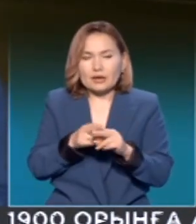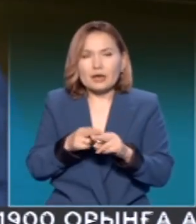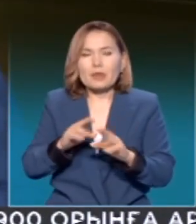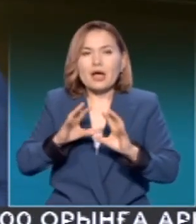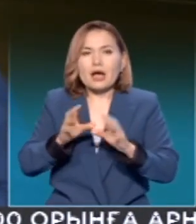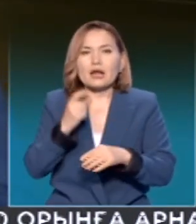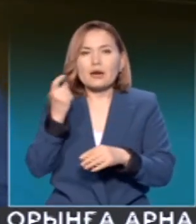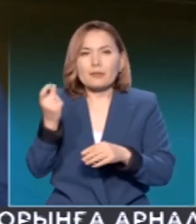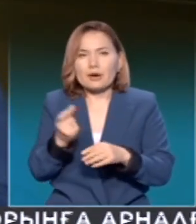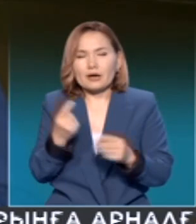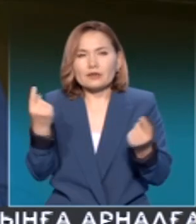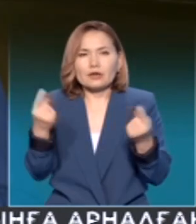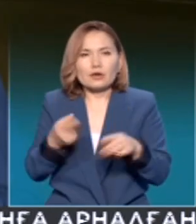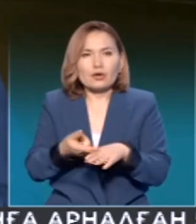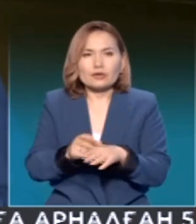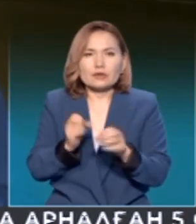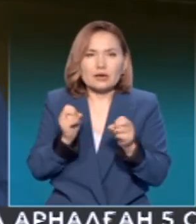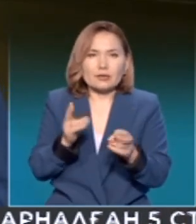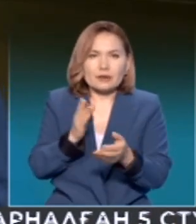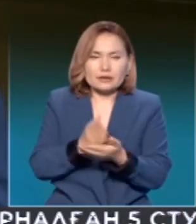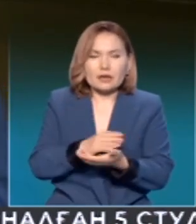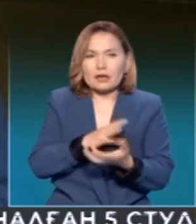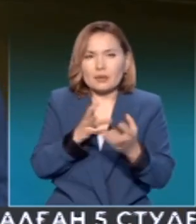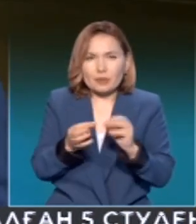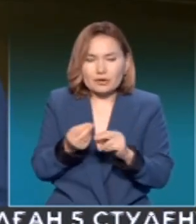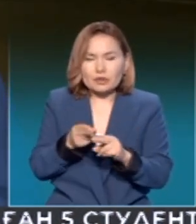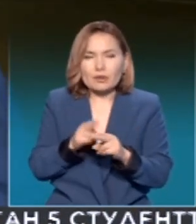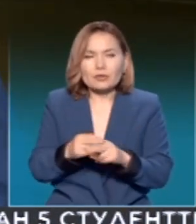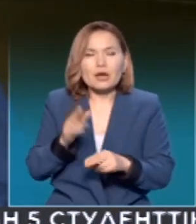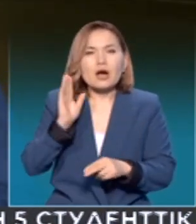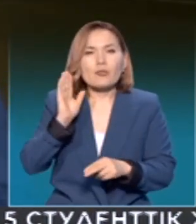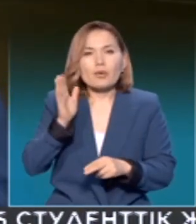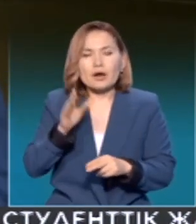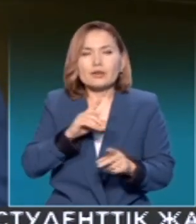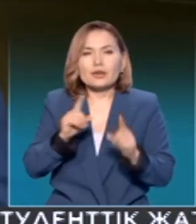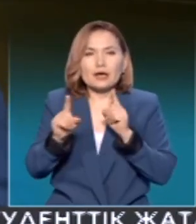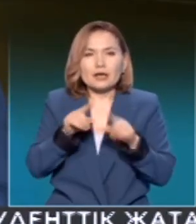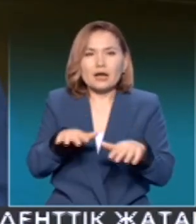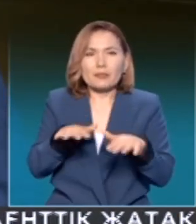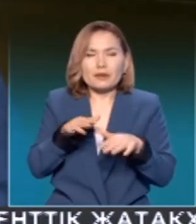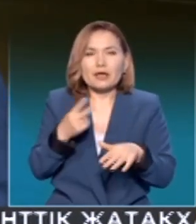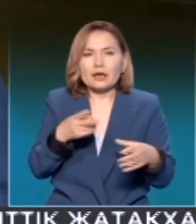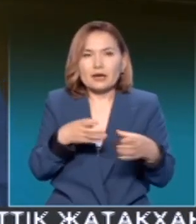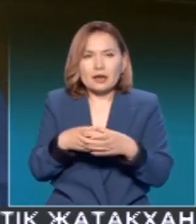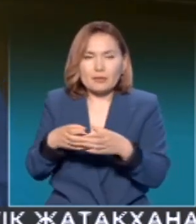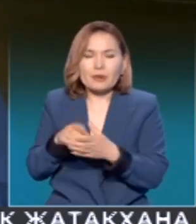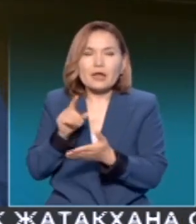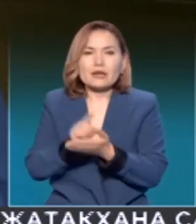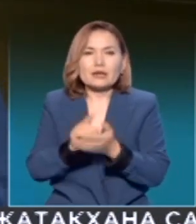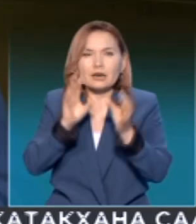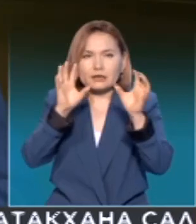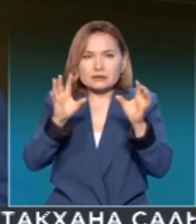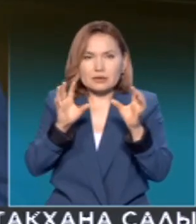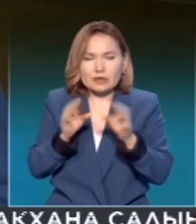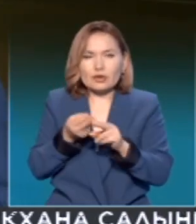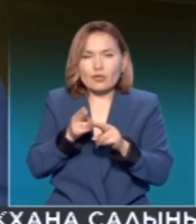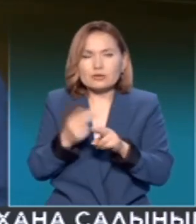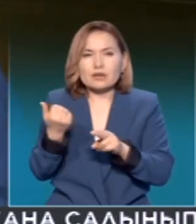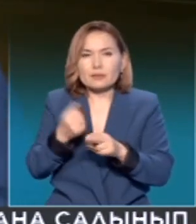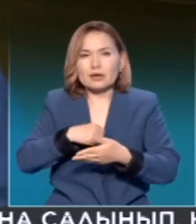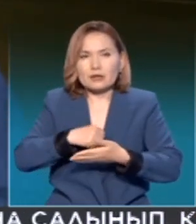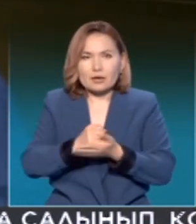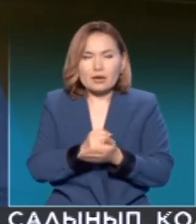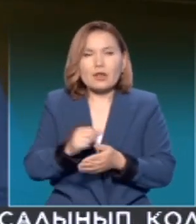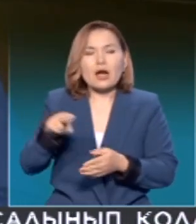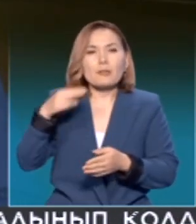әлемдік экономиканың рецессиясына келмек. Сондықтан бұған жол бермеу үшін Конгресстің екі палатасы да тиісті заң жобасын осы аптада бекітіп,